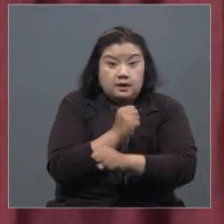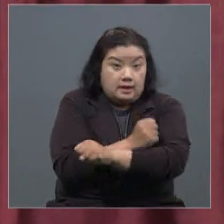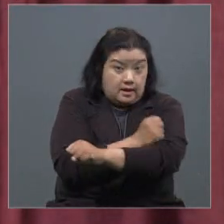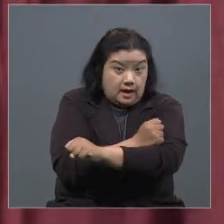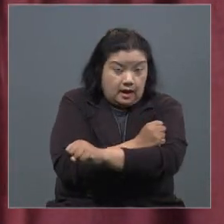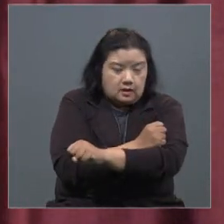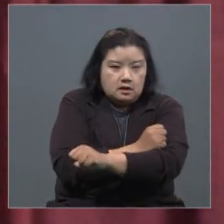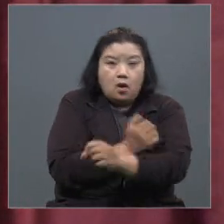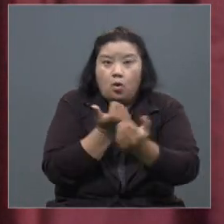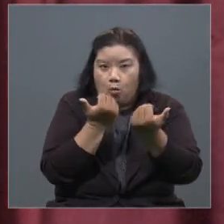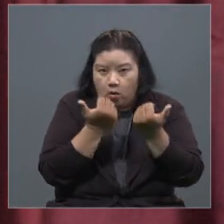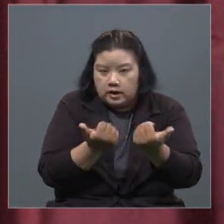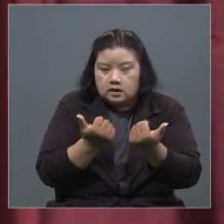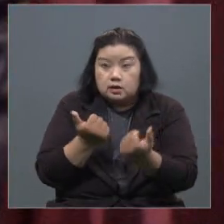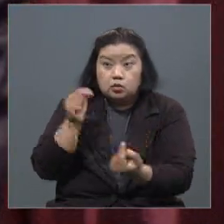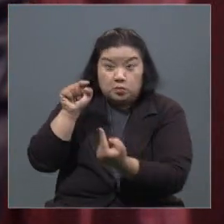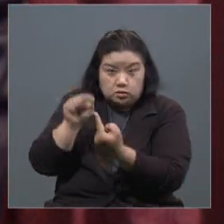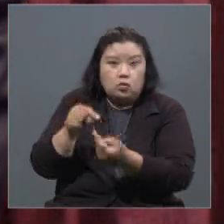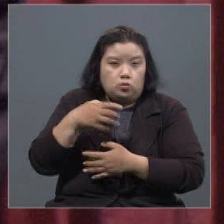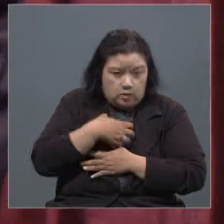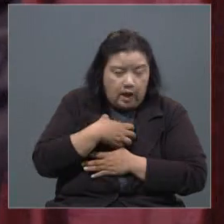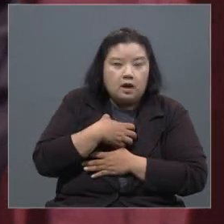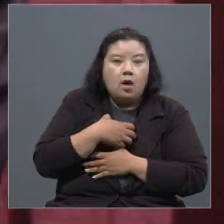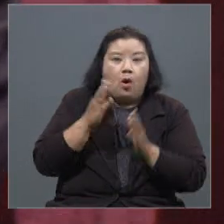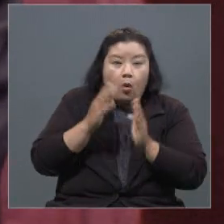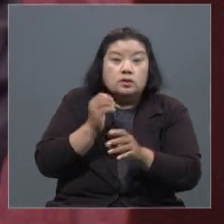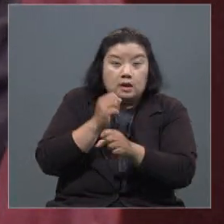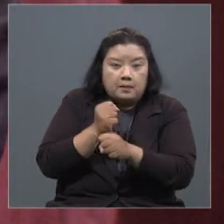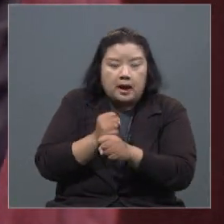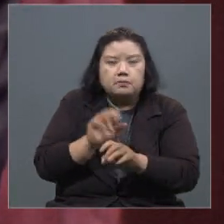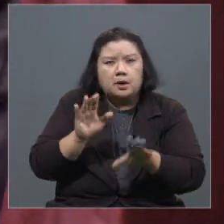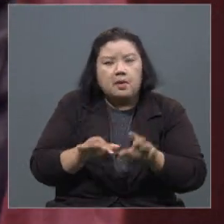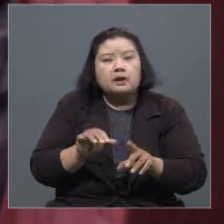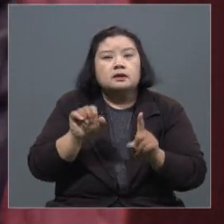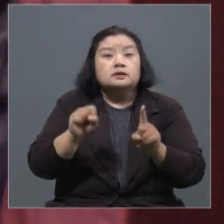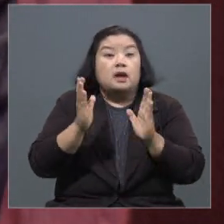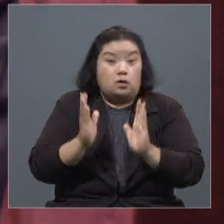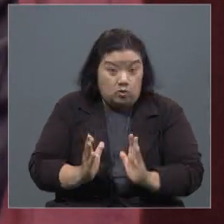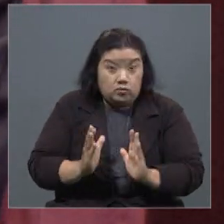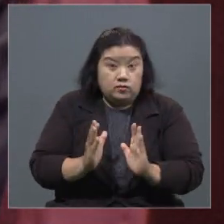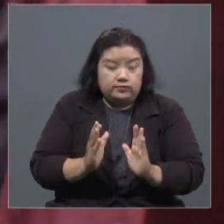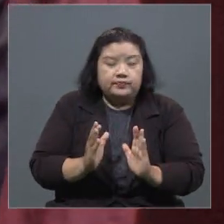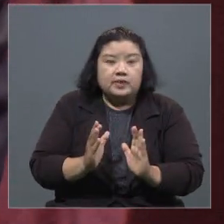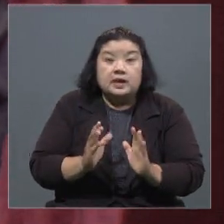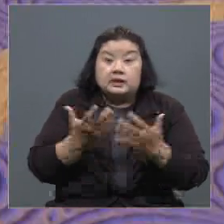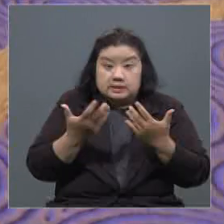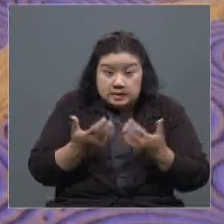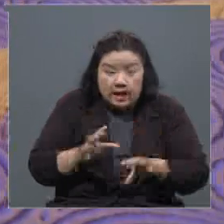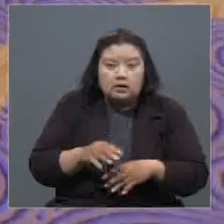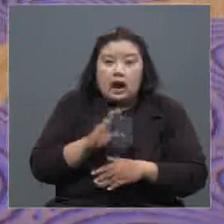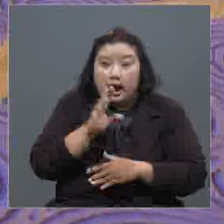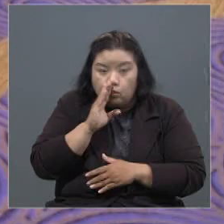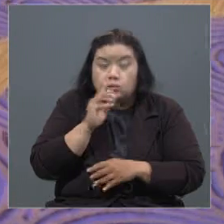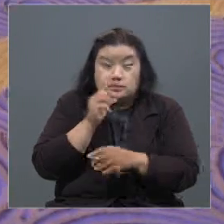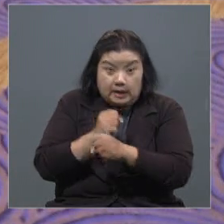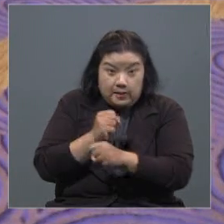าหมายจะส่งแรงงานไทยไปทำงานต่างประเทศ 100,000 อัตราภายในปีนี้นะครับก่อนเดินทางไปทำงานต่างประเทศ